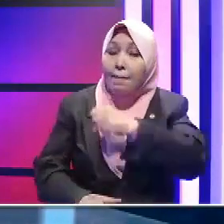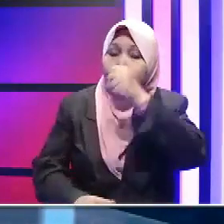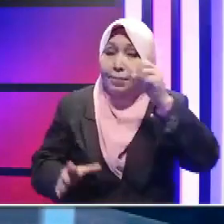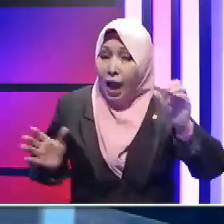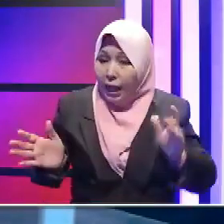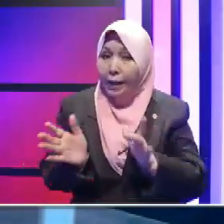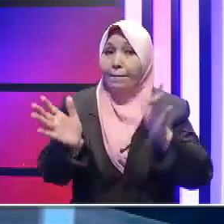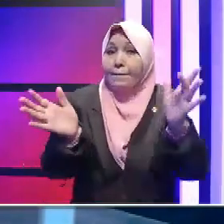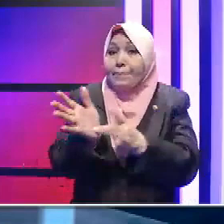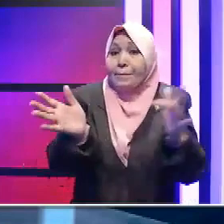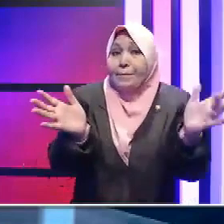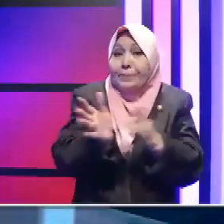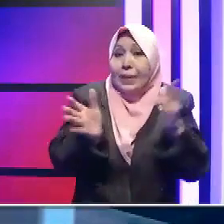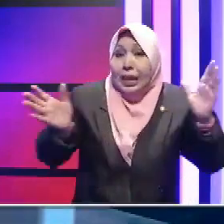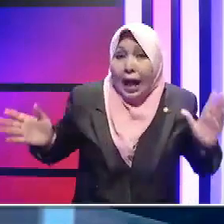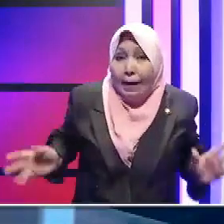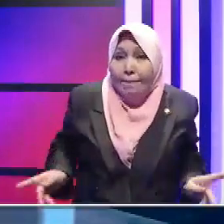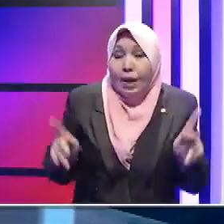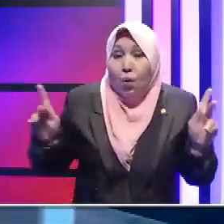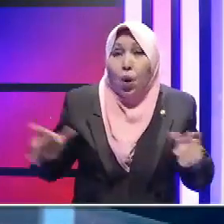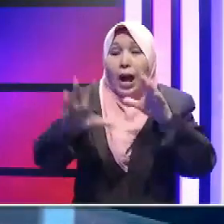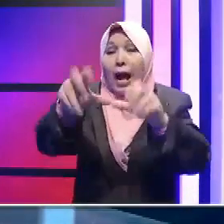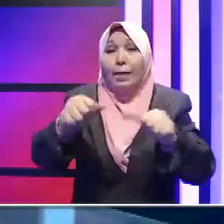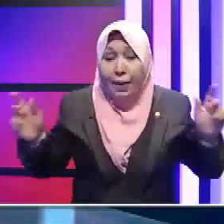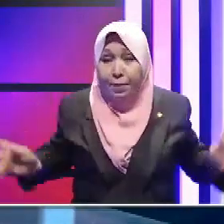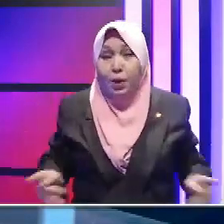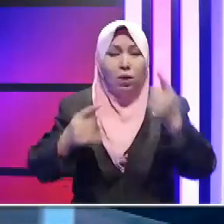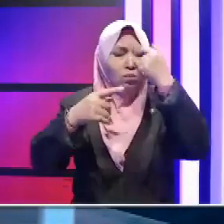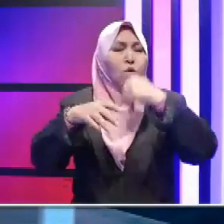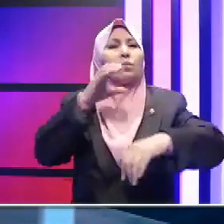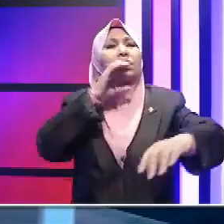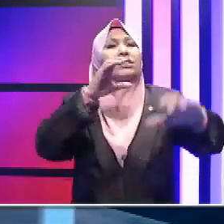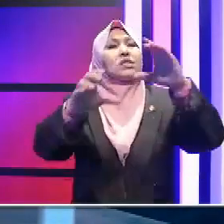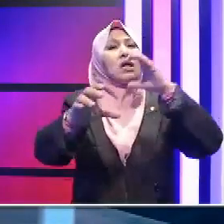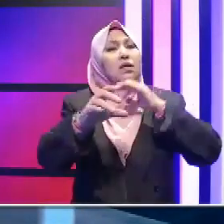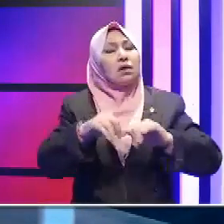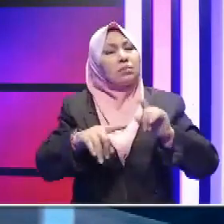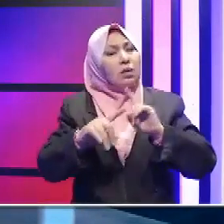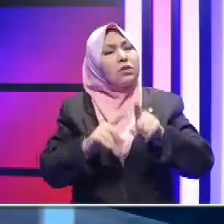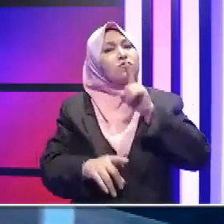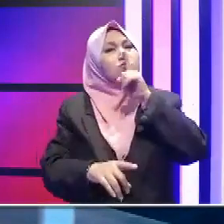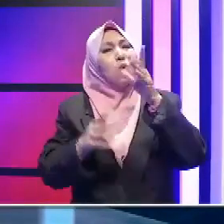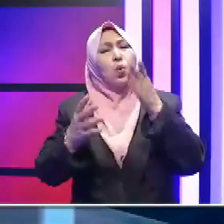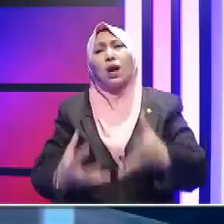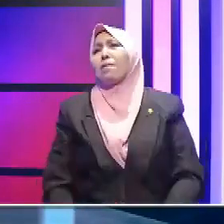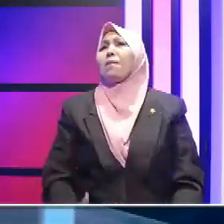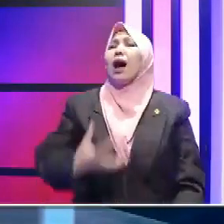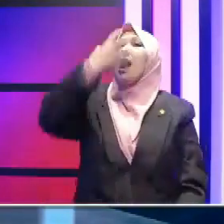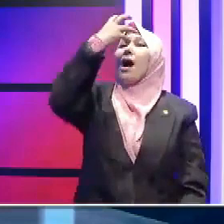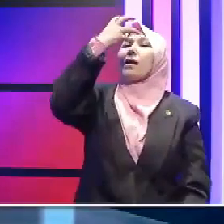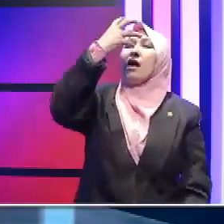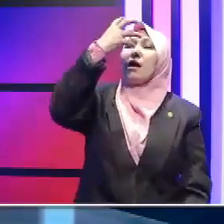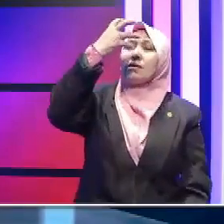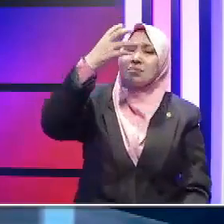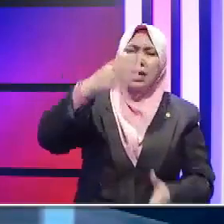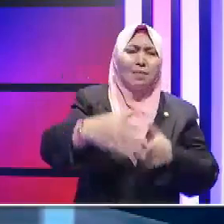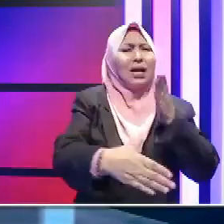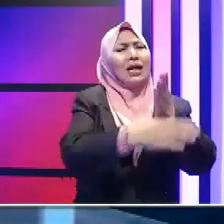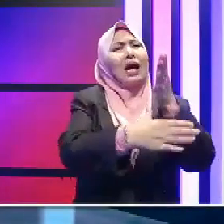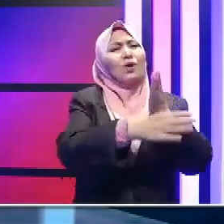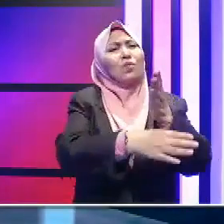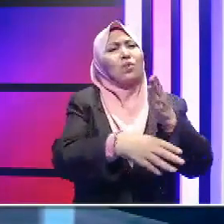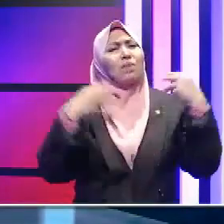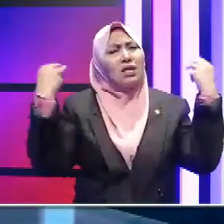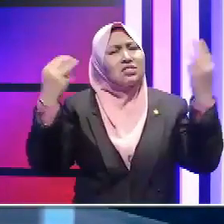ramai orang itu Untuk bercakap Untuk bercakap tetapi pastinya orang marah kerana dikatakan ganggu majelis